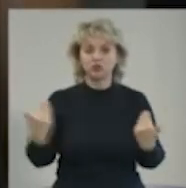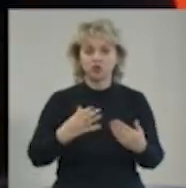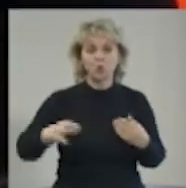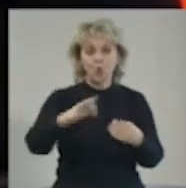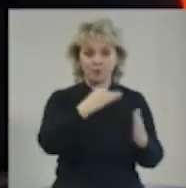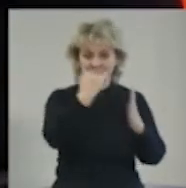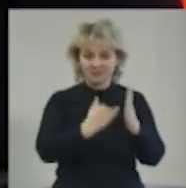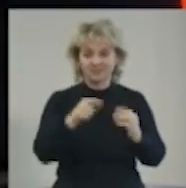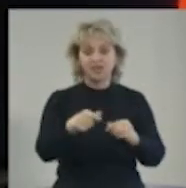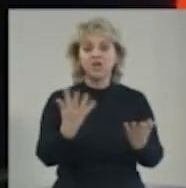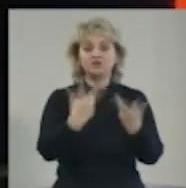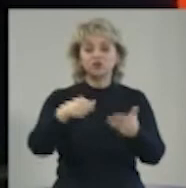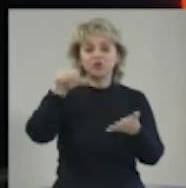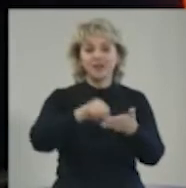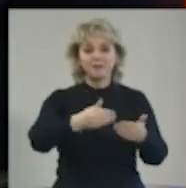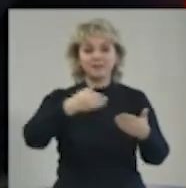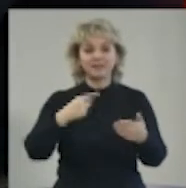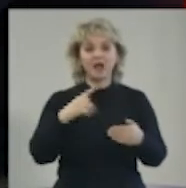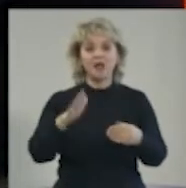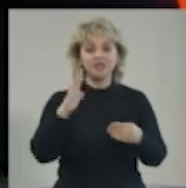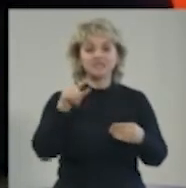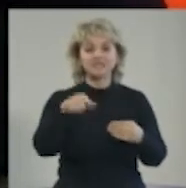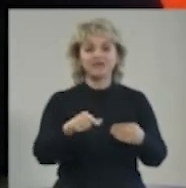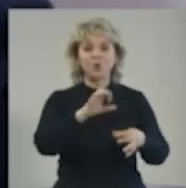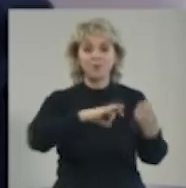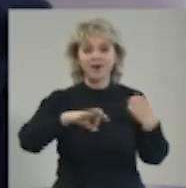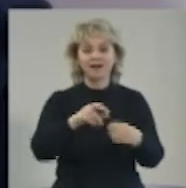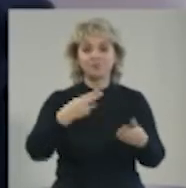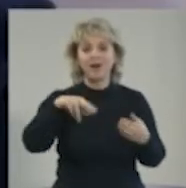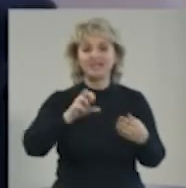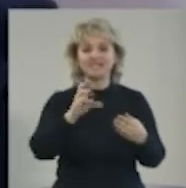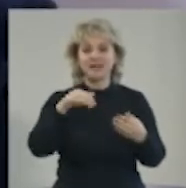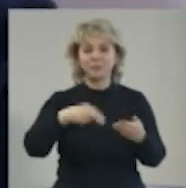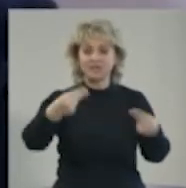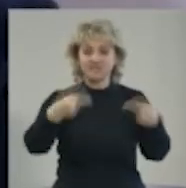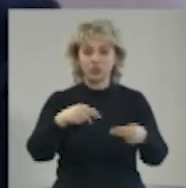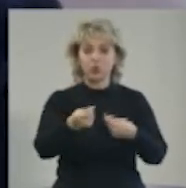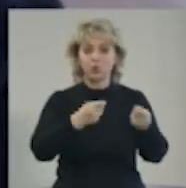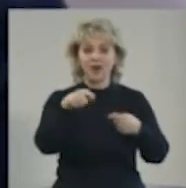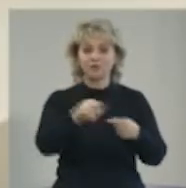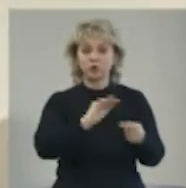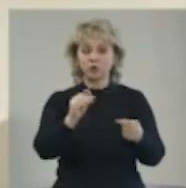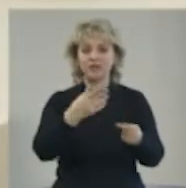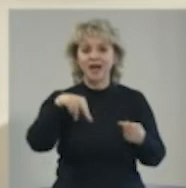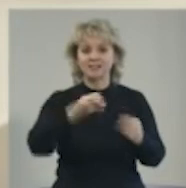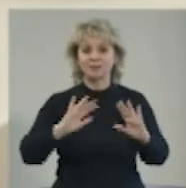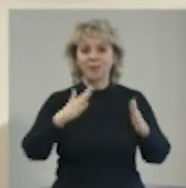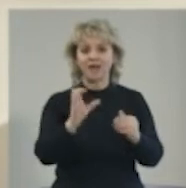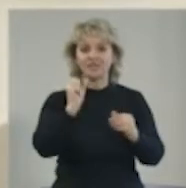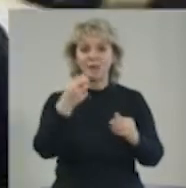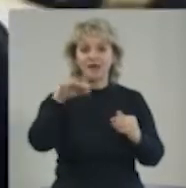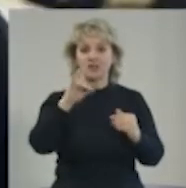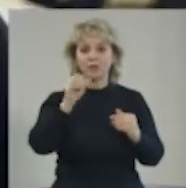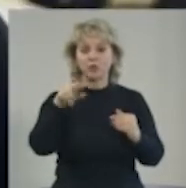области. В числе участников предварительного голосования и проекта «Политстартап» зарегистрировался и руководитель Южного IT-парка Андрей